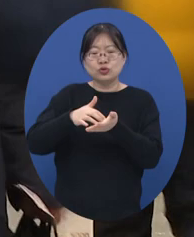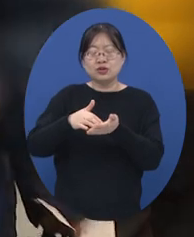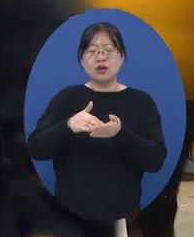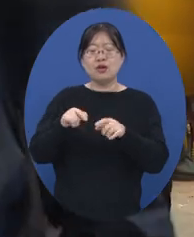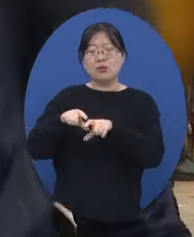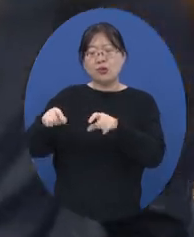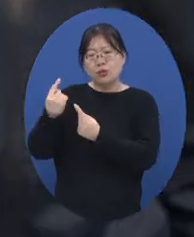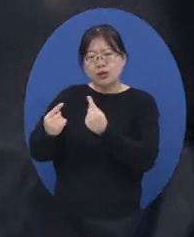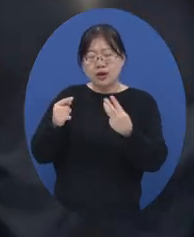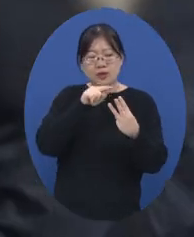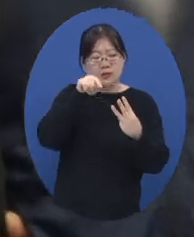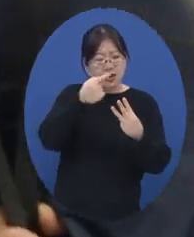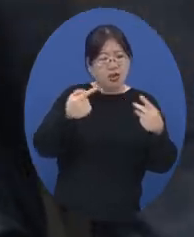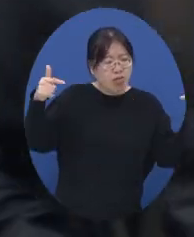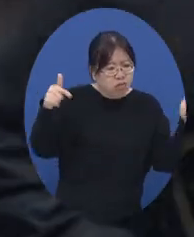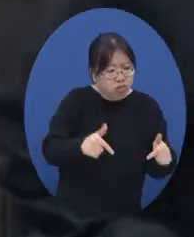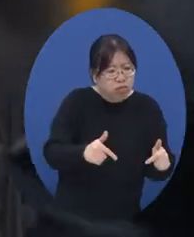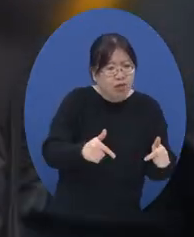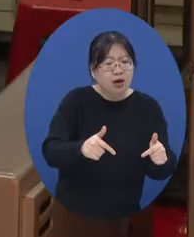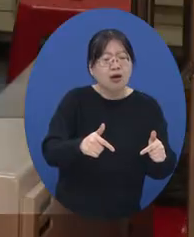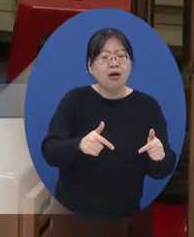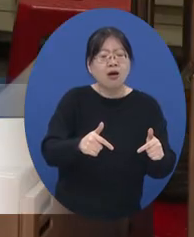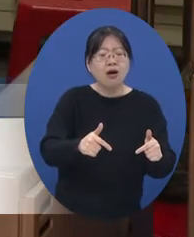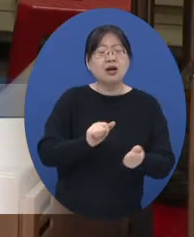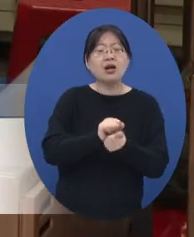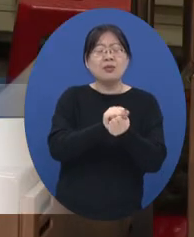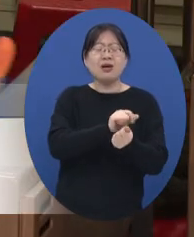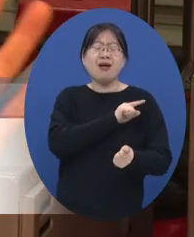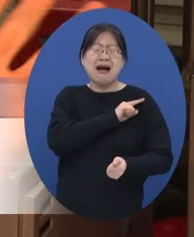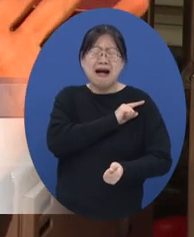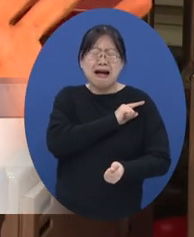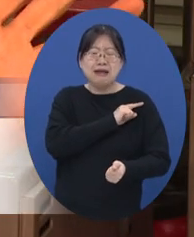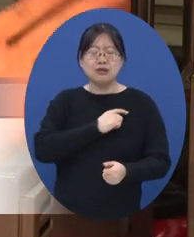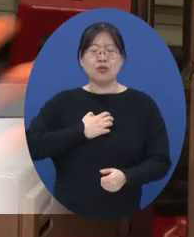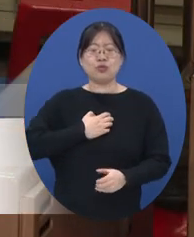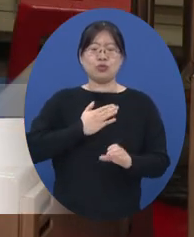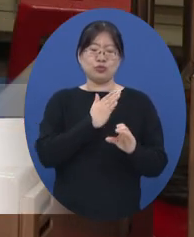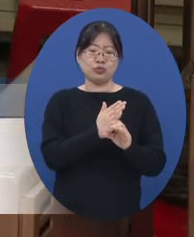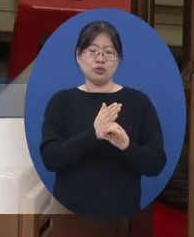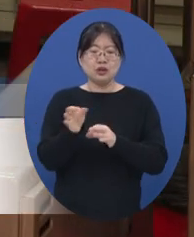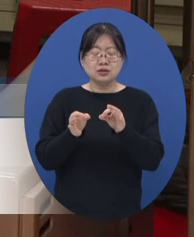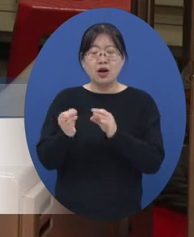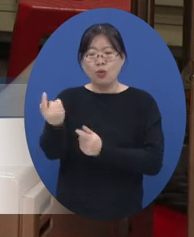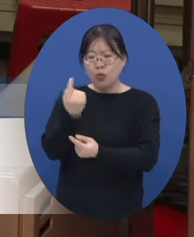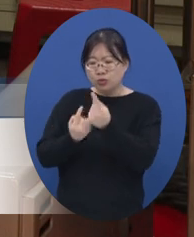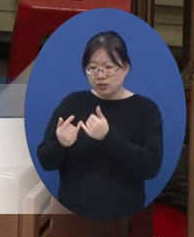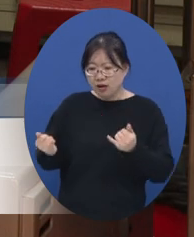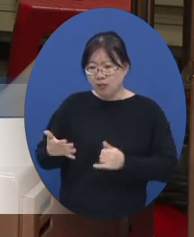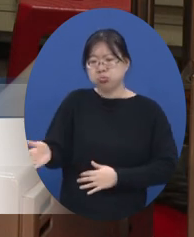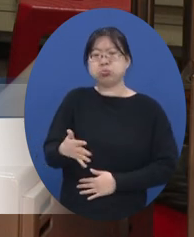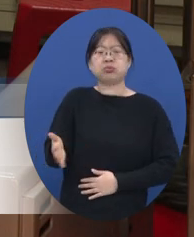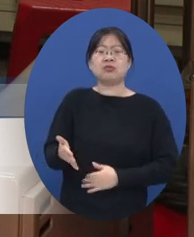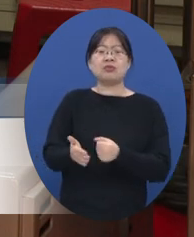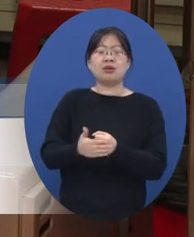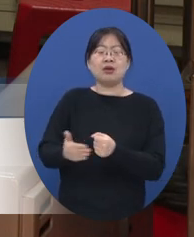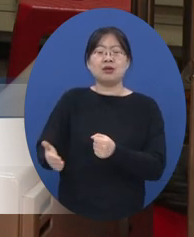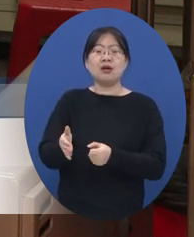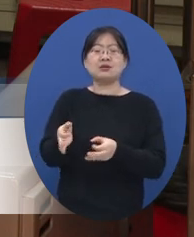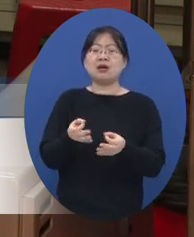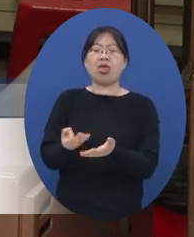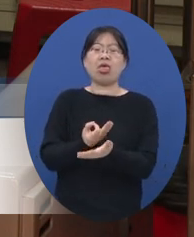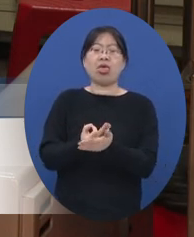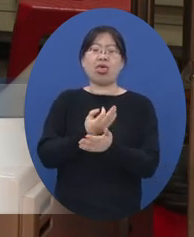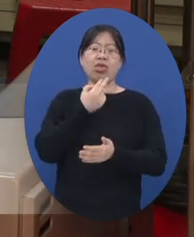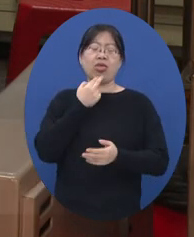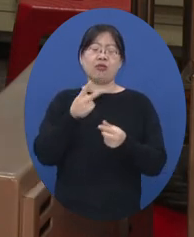1로 줄었습니다. 감염이 가장 걱정이고, 그리고 지금 시장 자체에 사람이 안 드니까 장사가 안 돼요. 그게